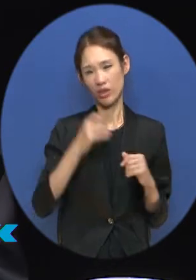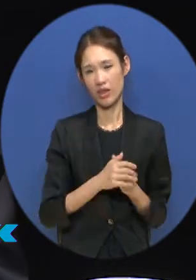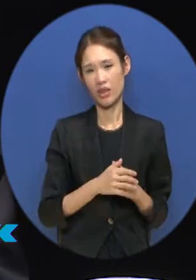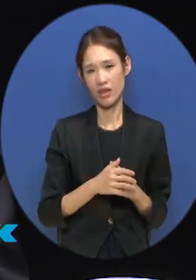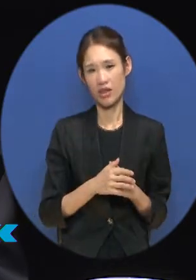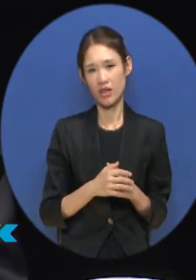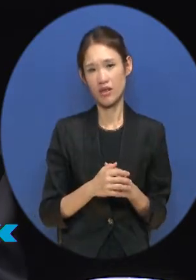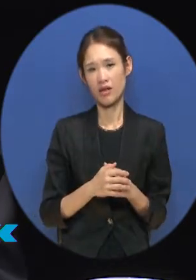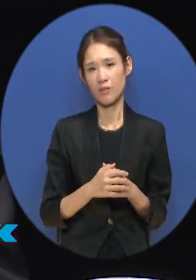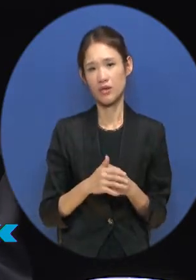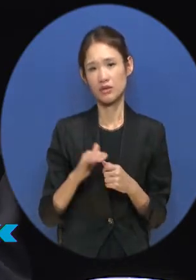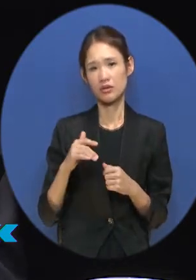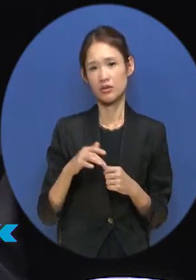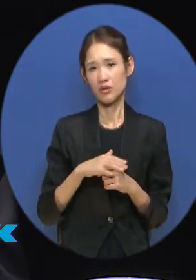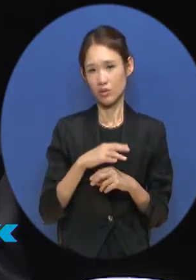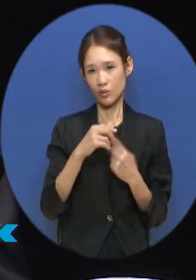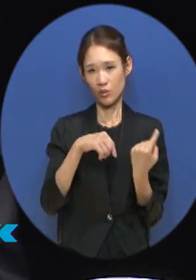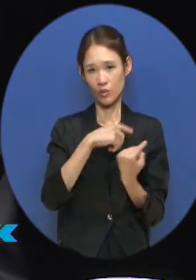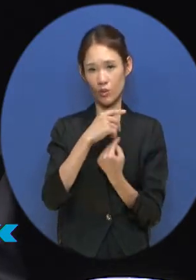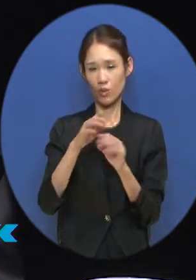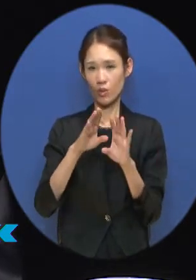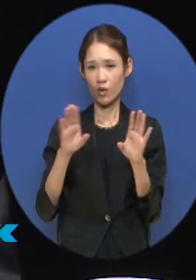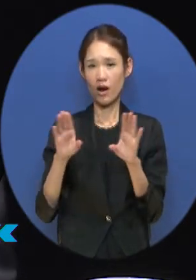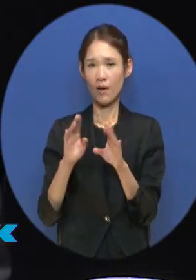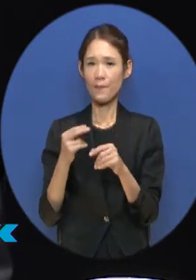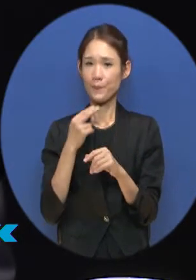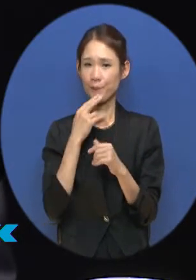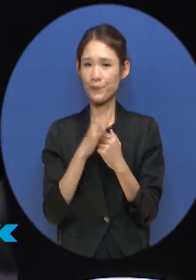이제 그 환기가 제대로 되지 않는 상태이기 때문에